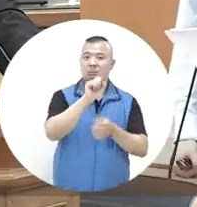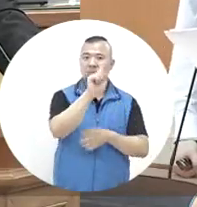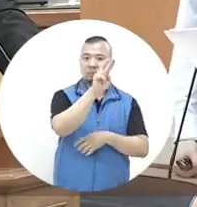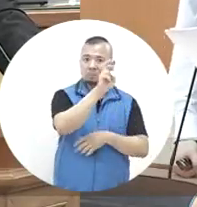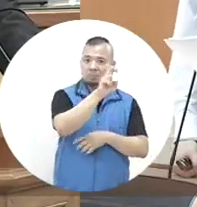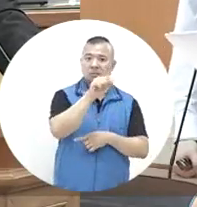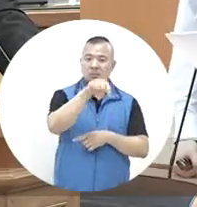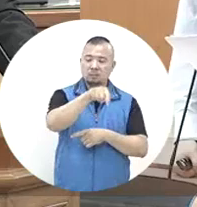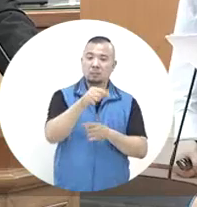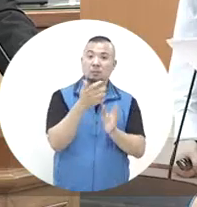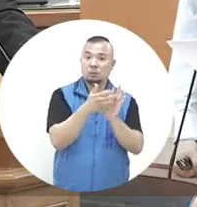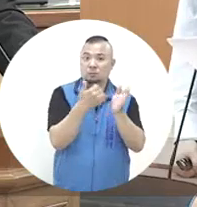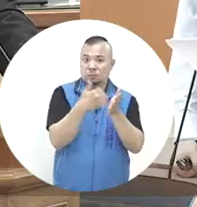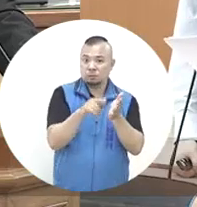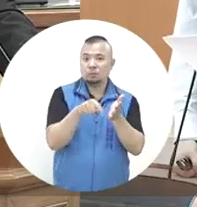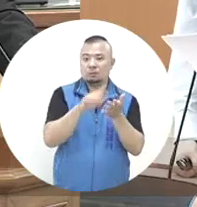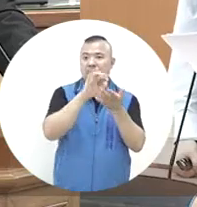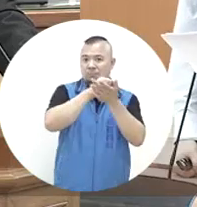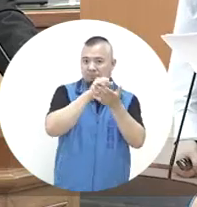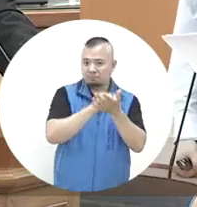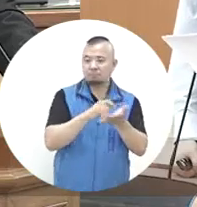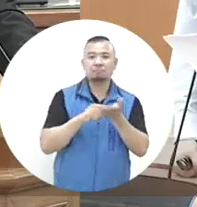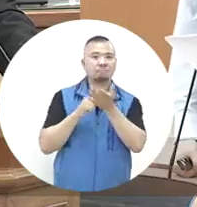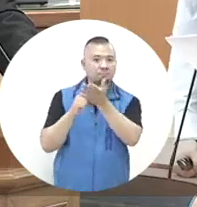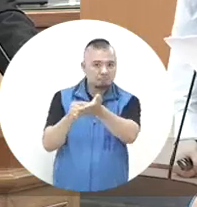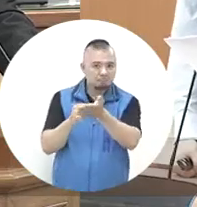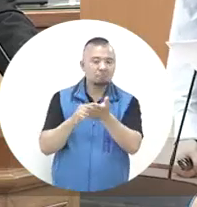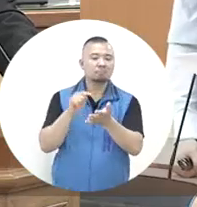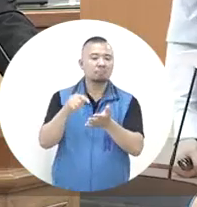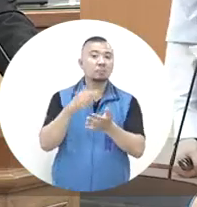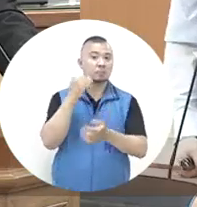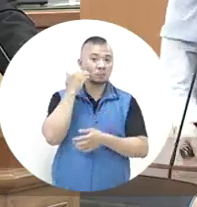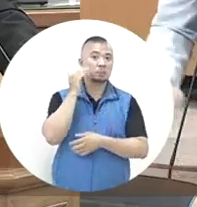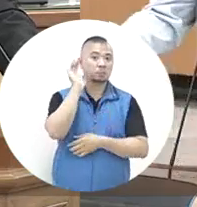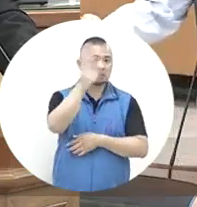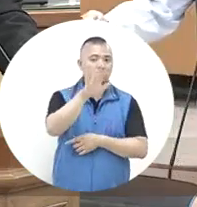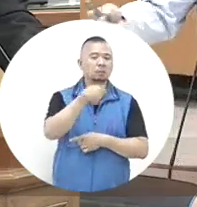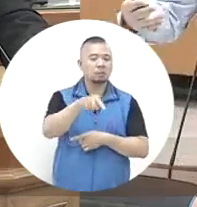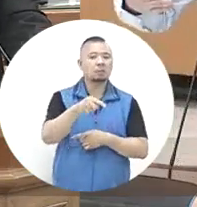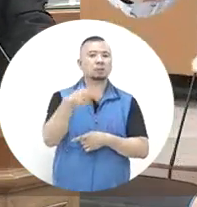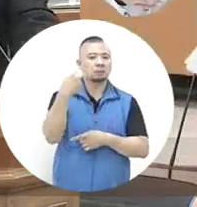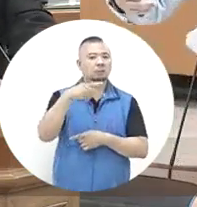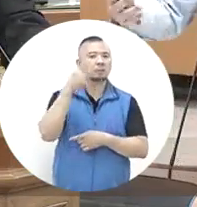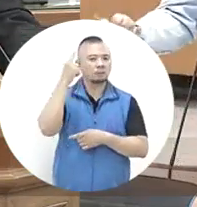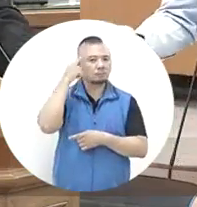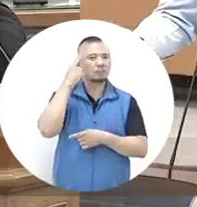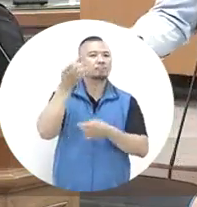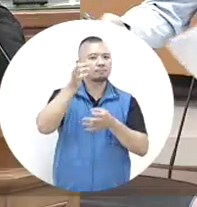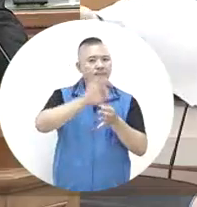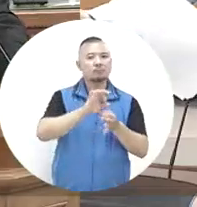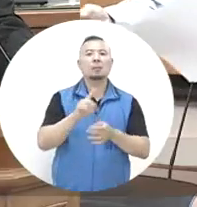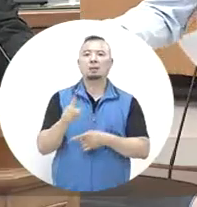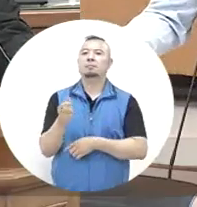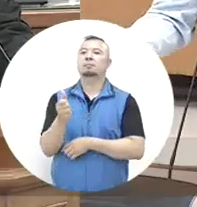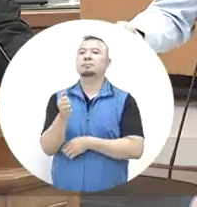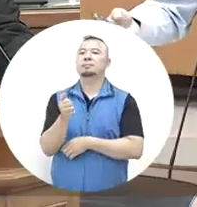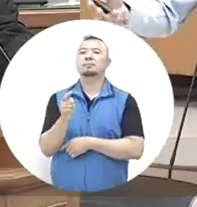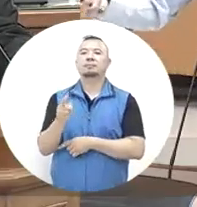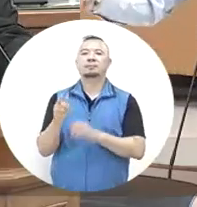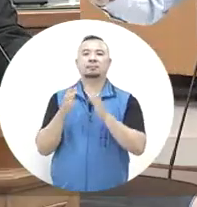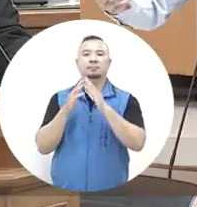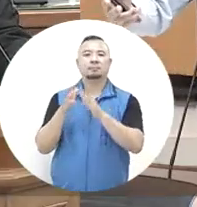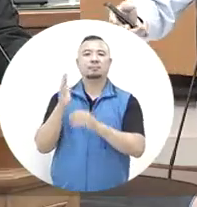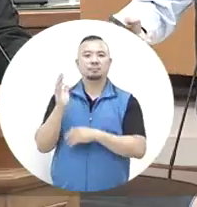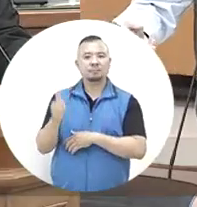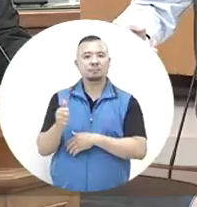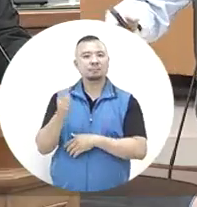编，编了以后未来有机会我们再来做调整，好不好？ 好，谢谢市长齁，这是请市长就是考量一下，因为